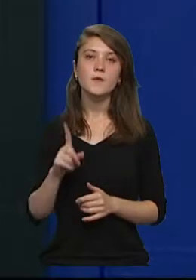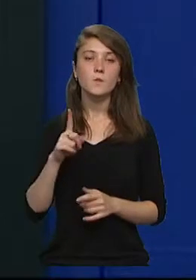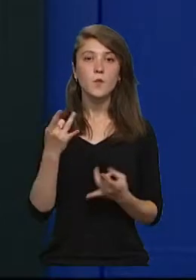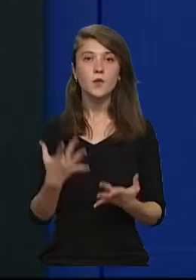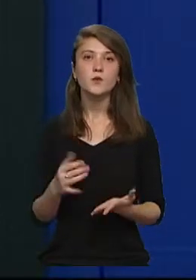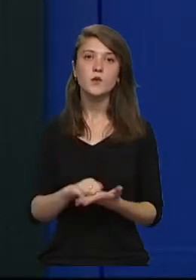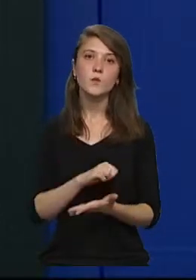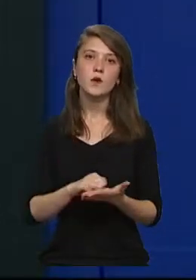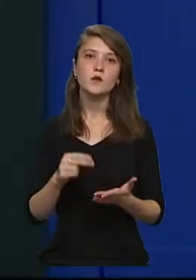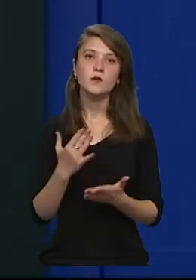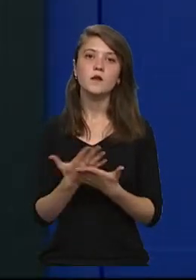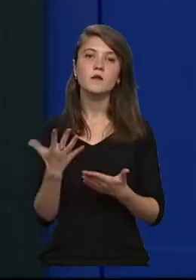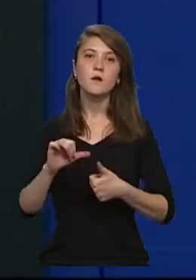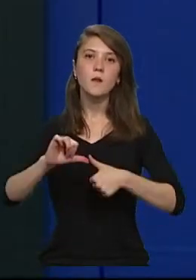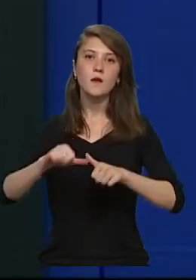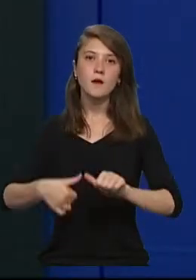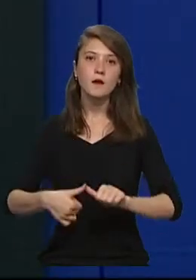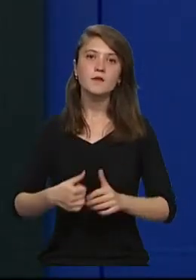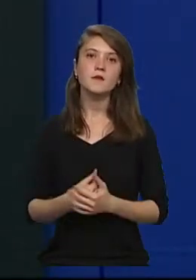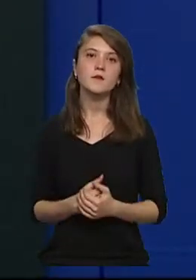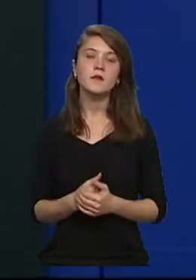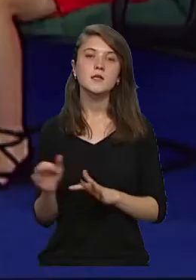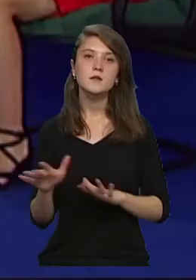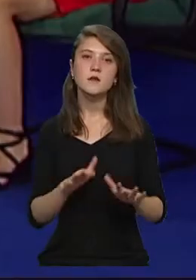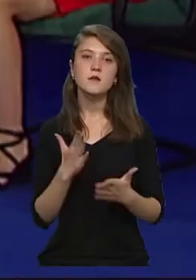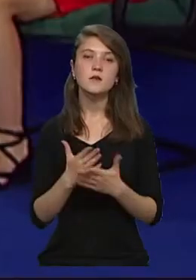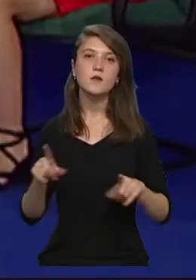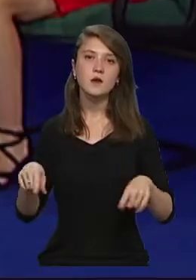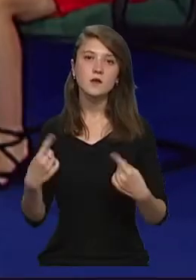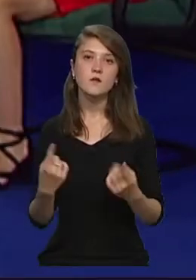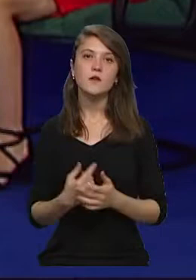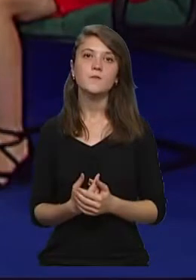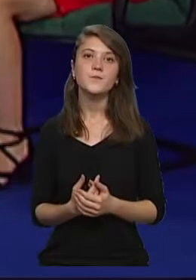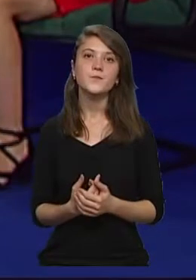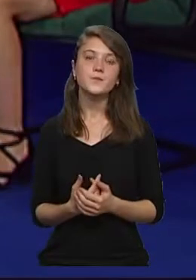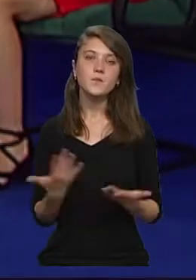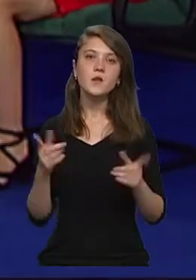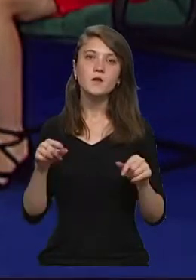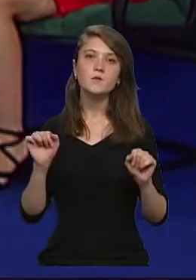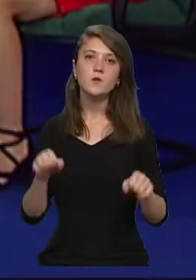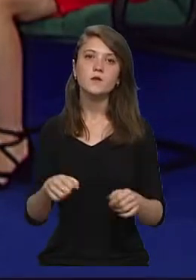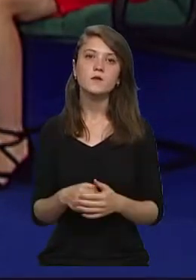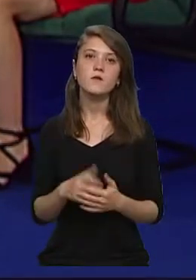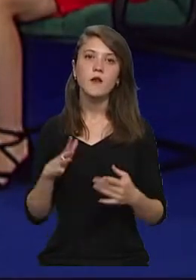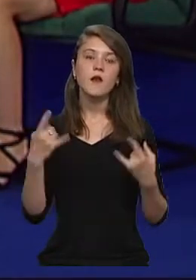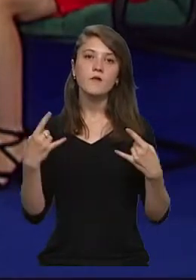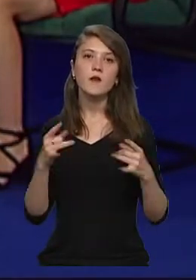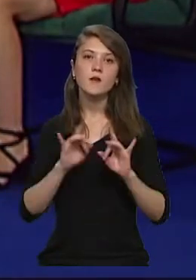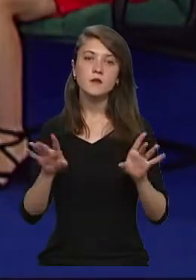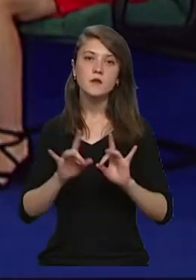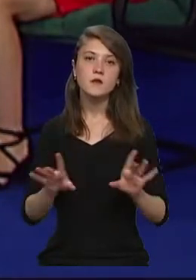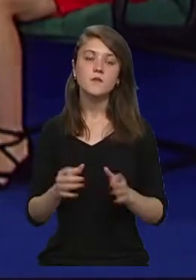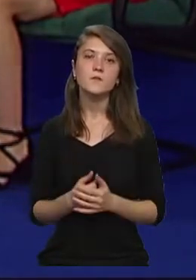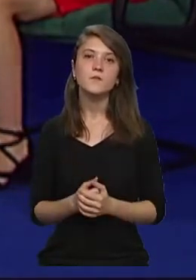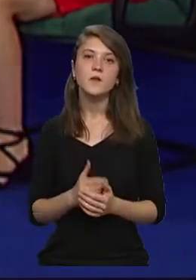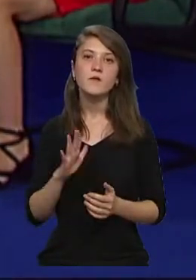документ формальний, чи це якісь конкретні заходи, які були реалізовані і про які теж можна в ефірі похвалитися? Ну,